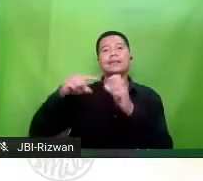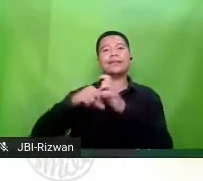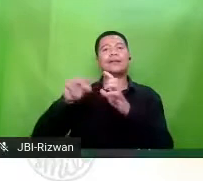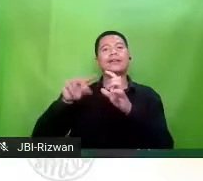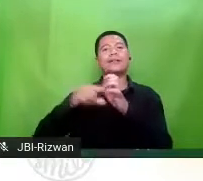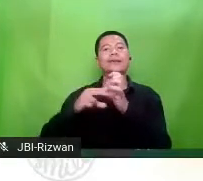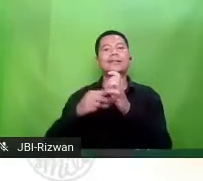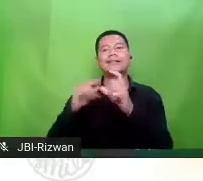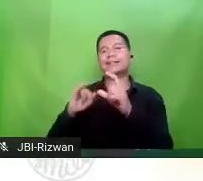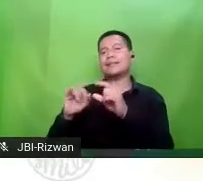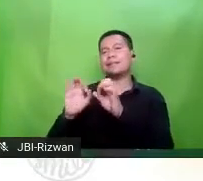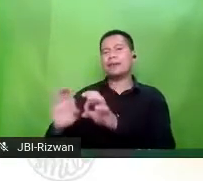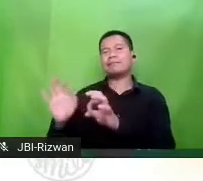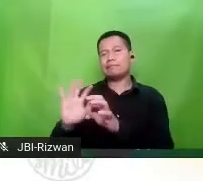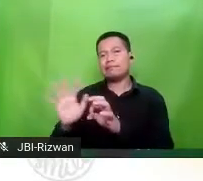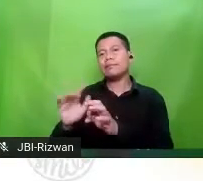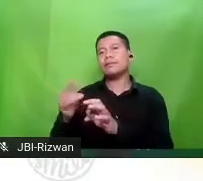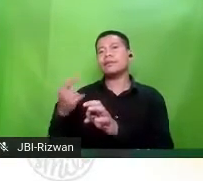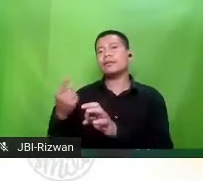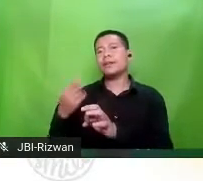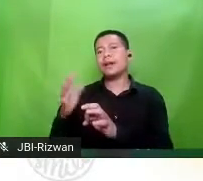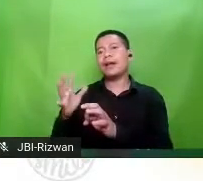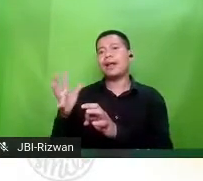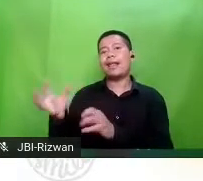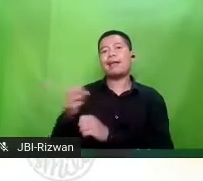ya tidak kita dapatkan juga perubahan yang